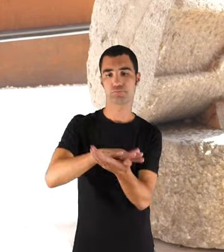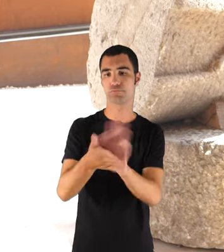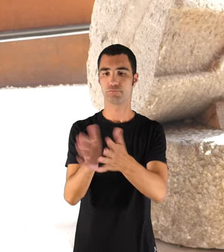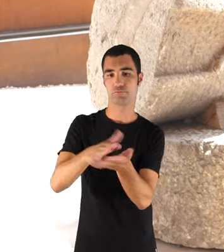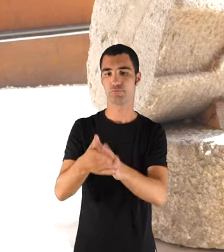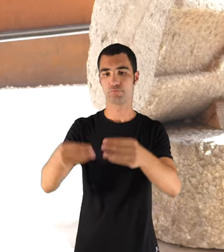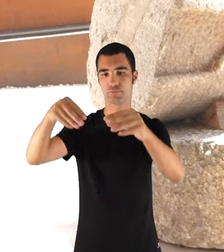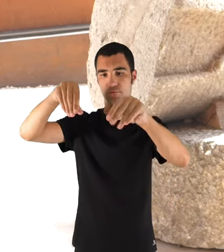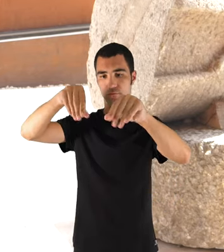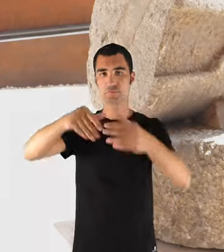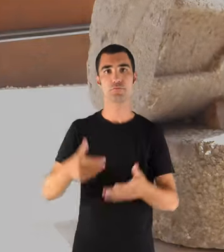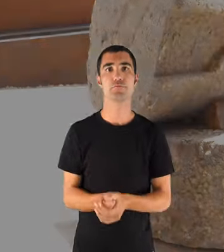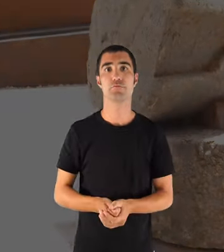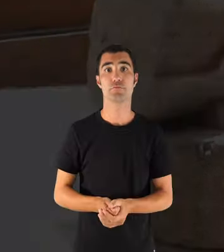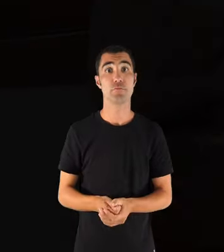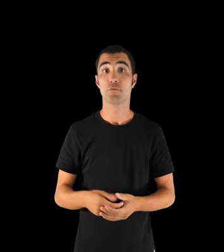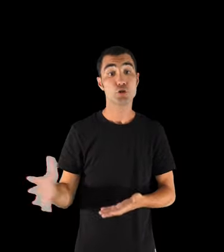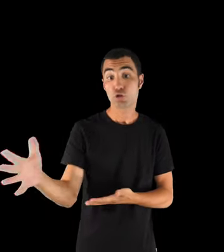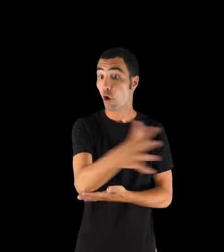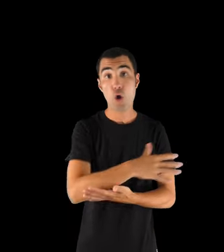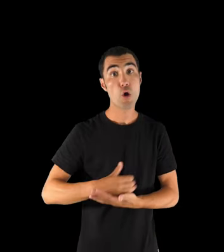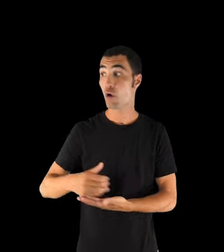Era, tot el peix sortia.